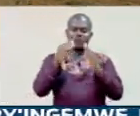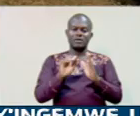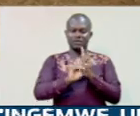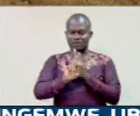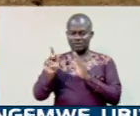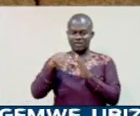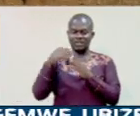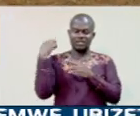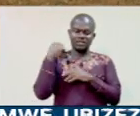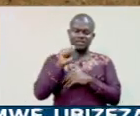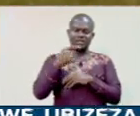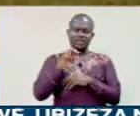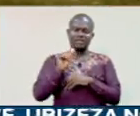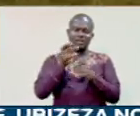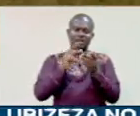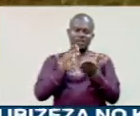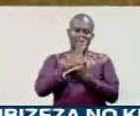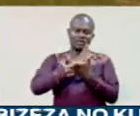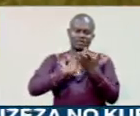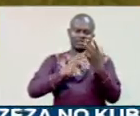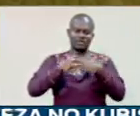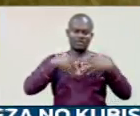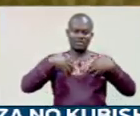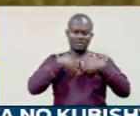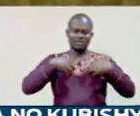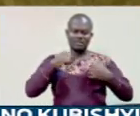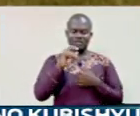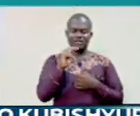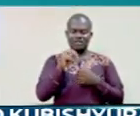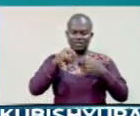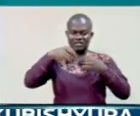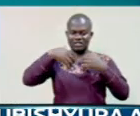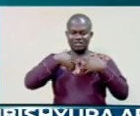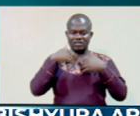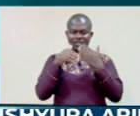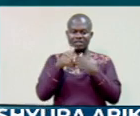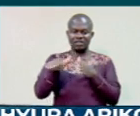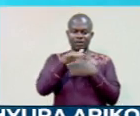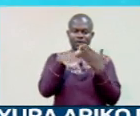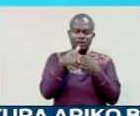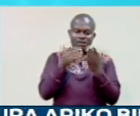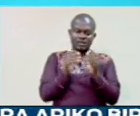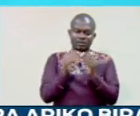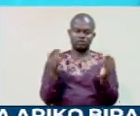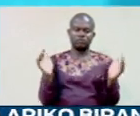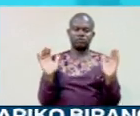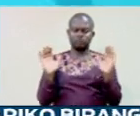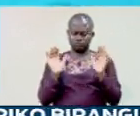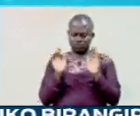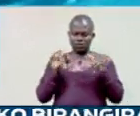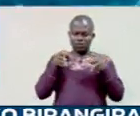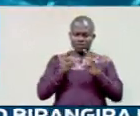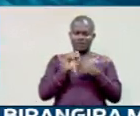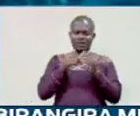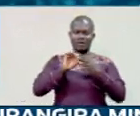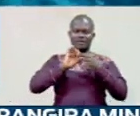ifite parike y'Akagera, ahari haracitse zimwe mu nyamaswa nini nk'intare n'inkura, avuga ko iki cyanya cyamaze kuzitirwa ku buryo abaturage ubu